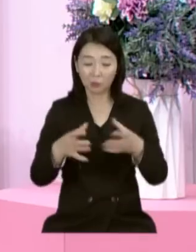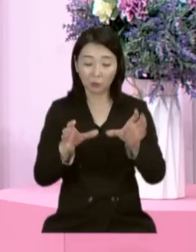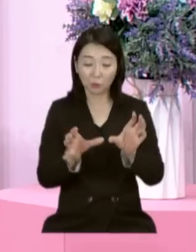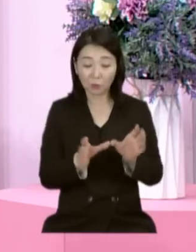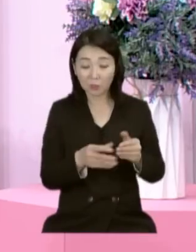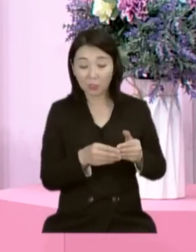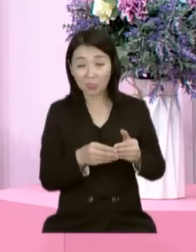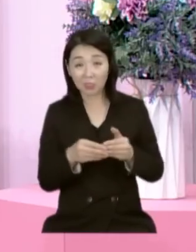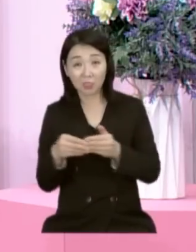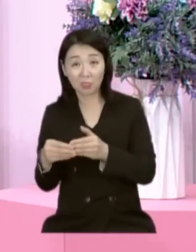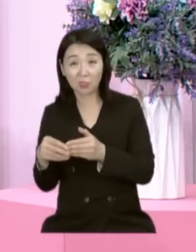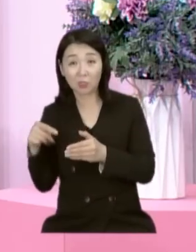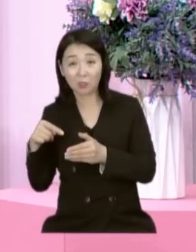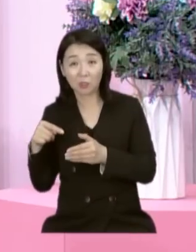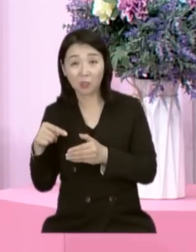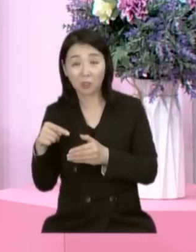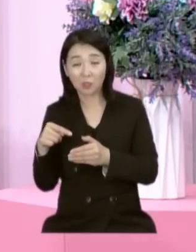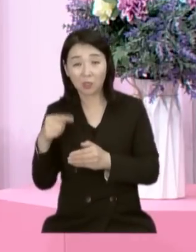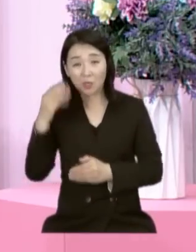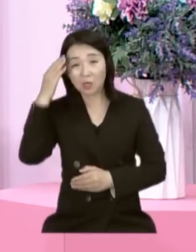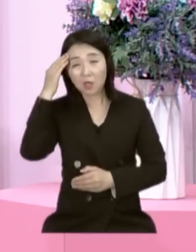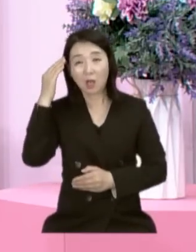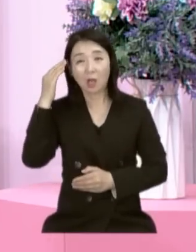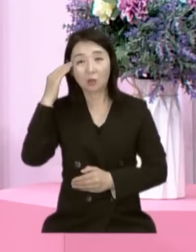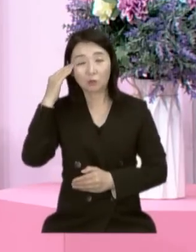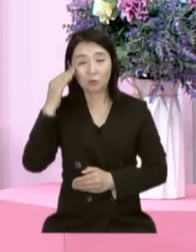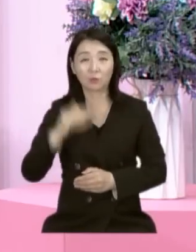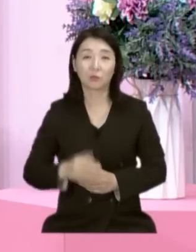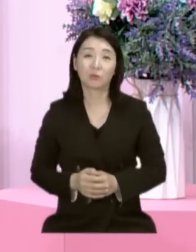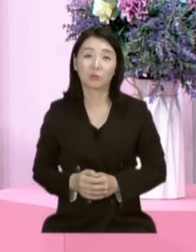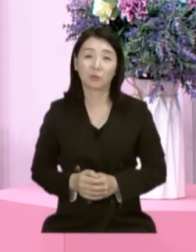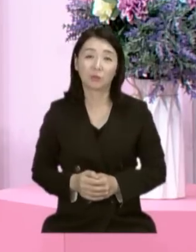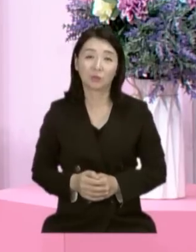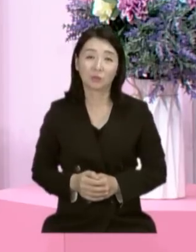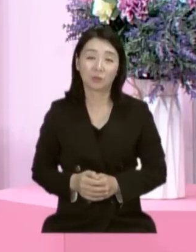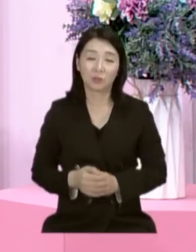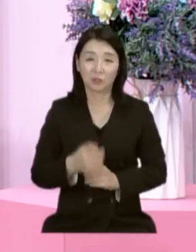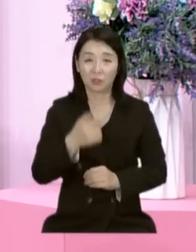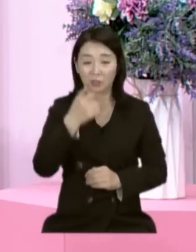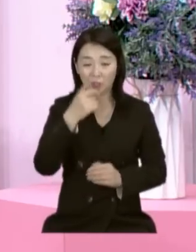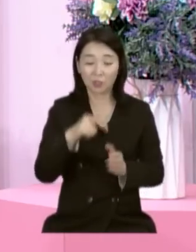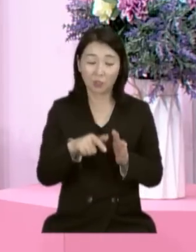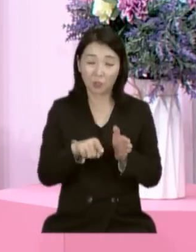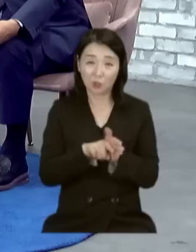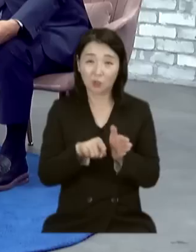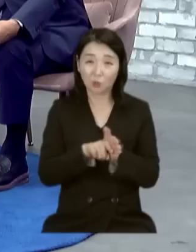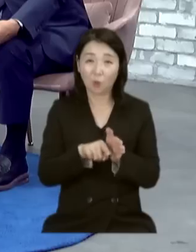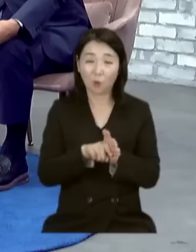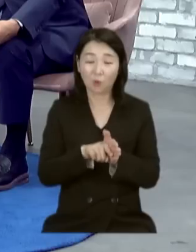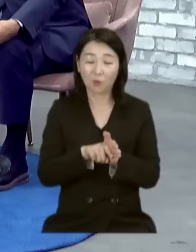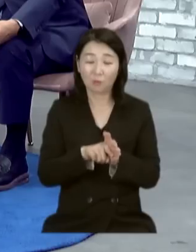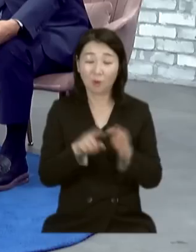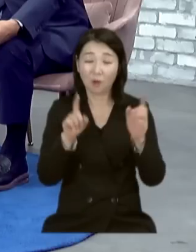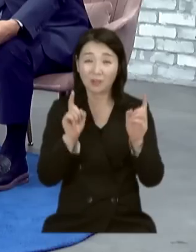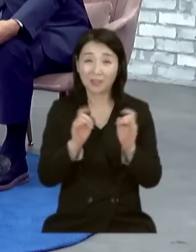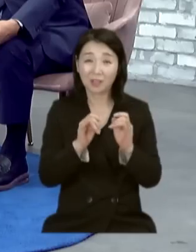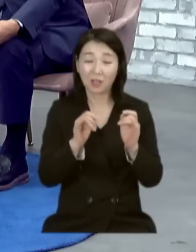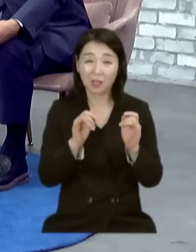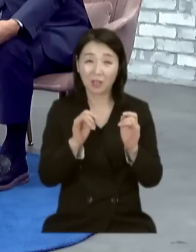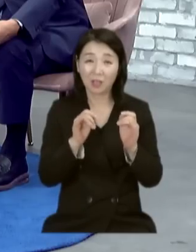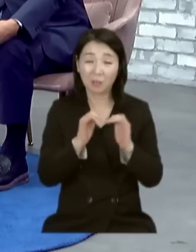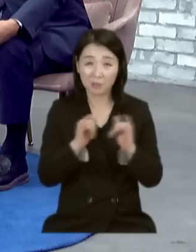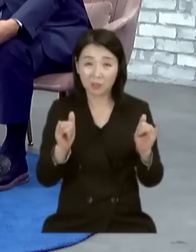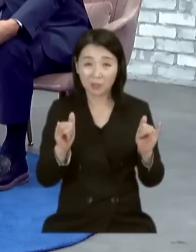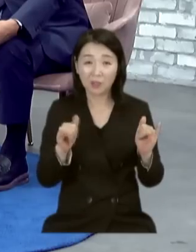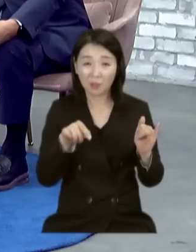공동체를 이끌어가고 있는 한국 기독실업인의 CBMC 주제 말씀도 전도서 11장